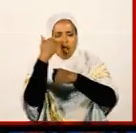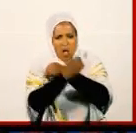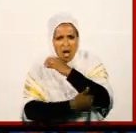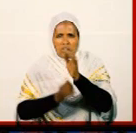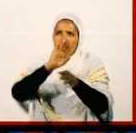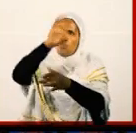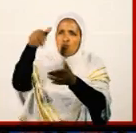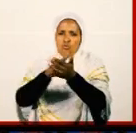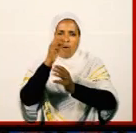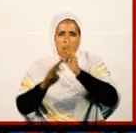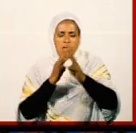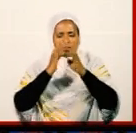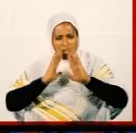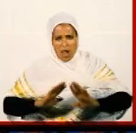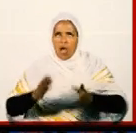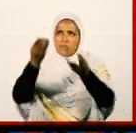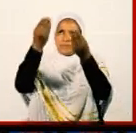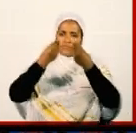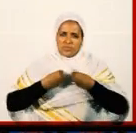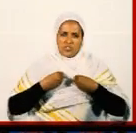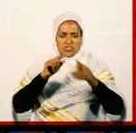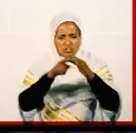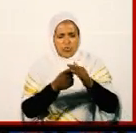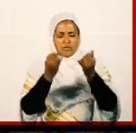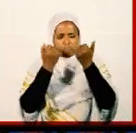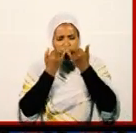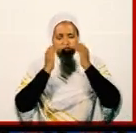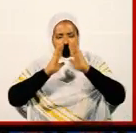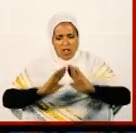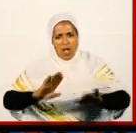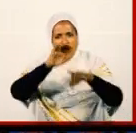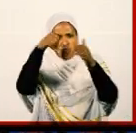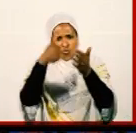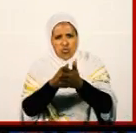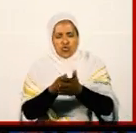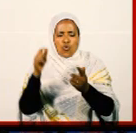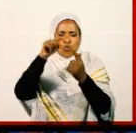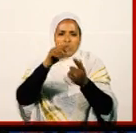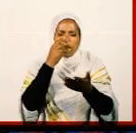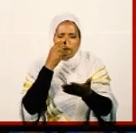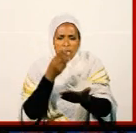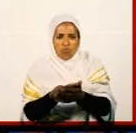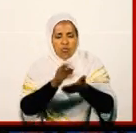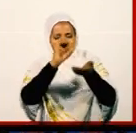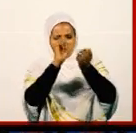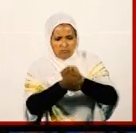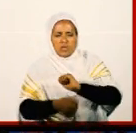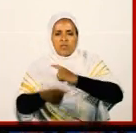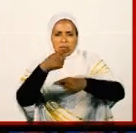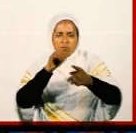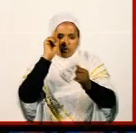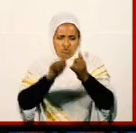የተጀመረ ሁሉ ይሄ እርቀ ሰላም ሆኖ የምንመለከተው ነገር ሁሉ ወደ በጎ ነገር እንዲመጣ ፍጻሜው እንዲያምር ይህን ሁሉ ነገር በጾም ውስጥ ማሰብ ግድ